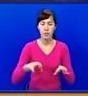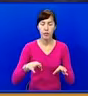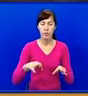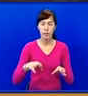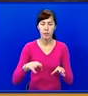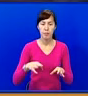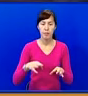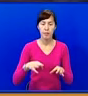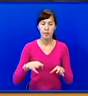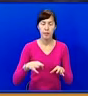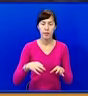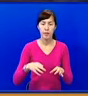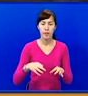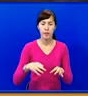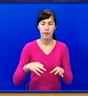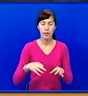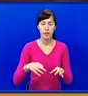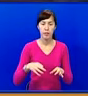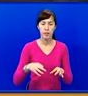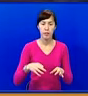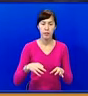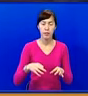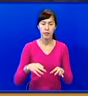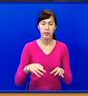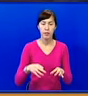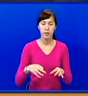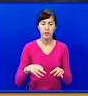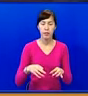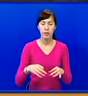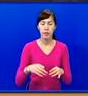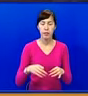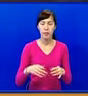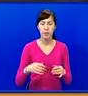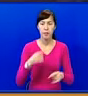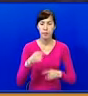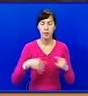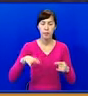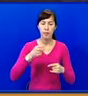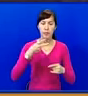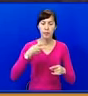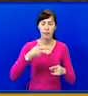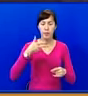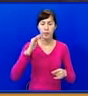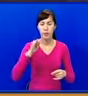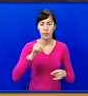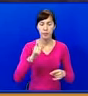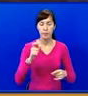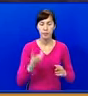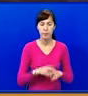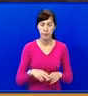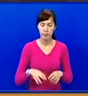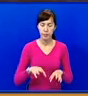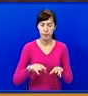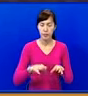Сек. Енді сол транспорттың бәрін мініп алып шауып жүрсіңдер. Ал енді барлығы 2-3 мың адам бәрін соған отырғызып қоятын